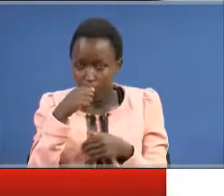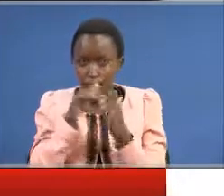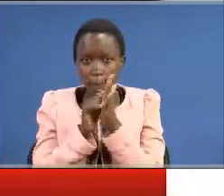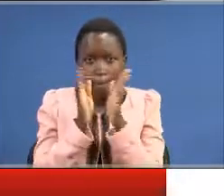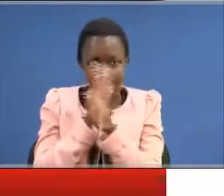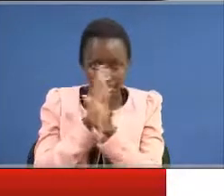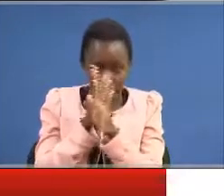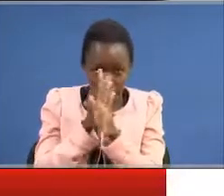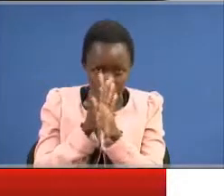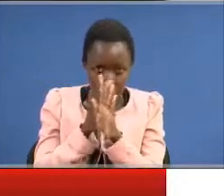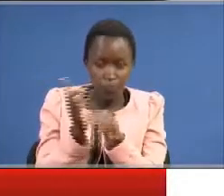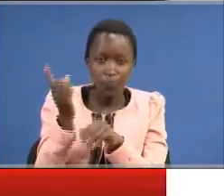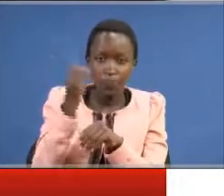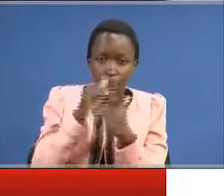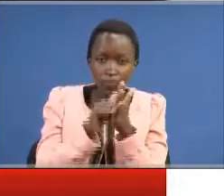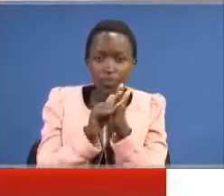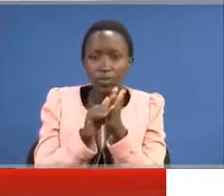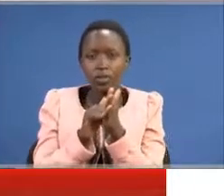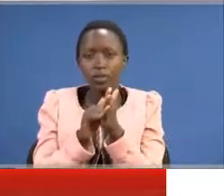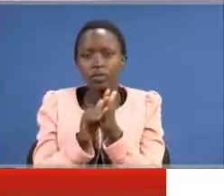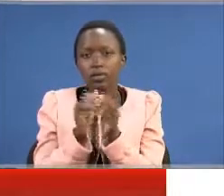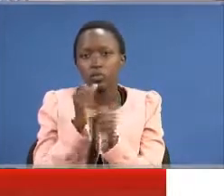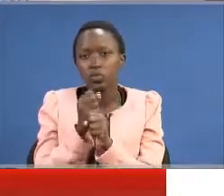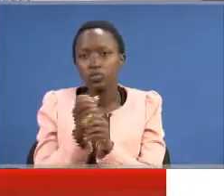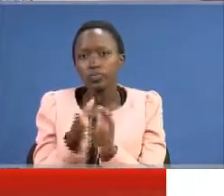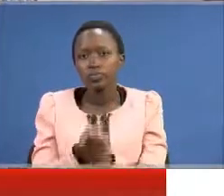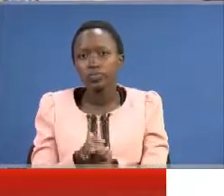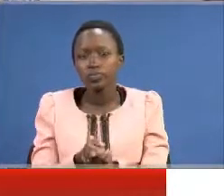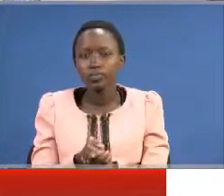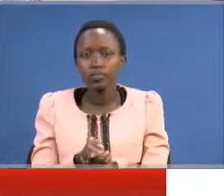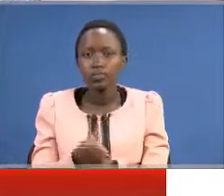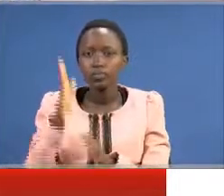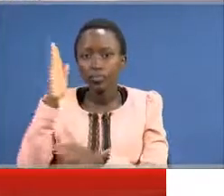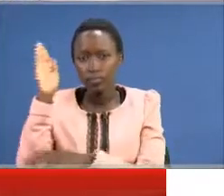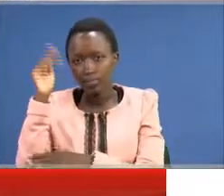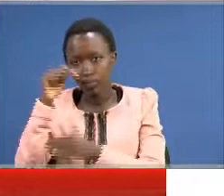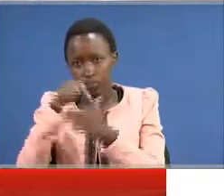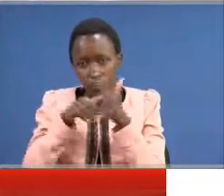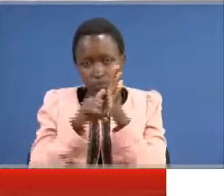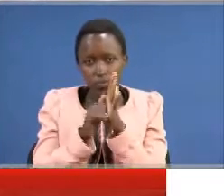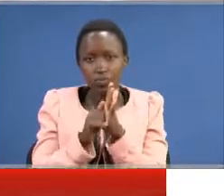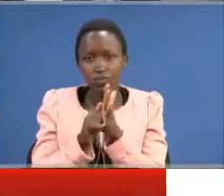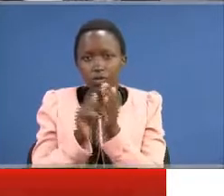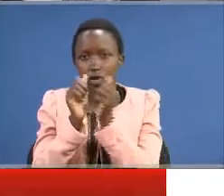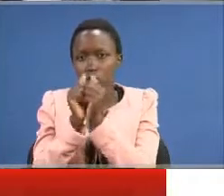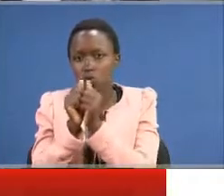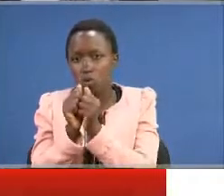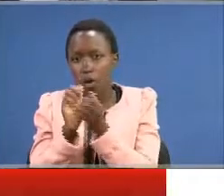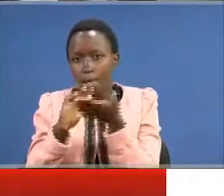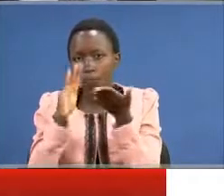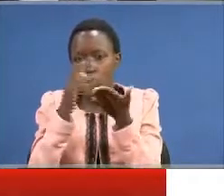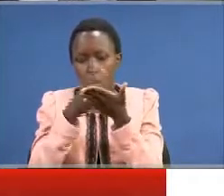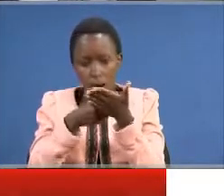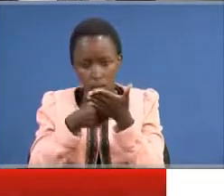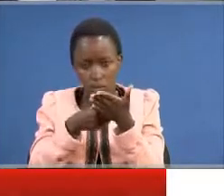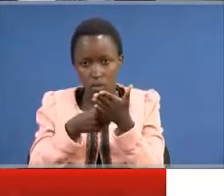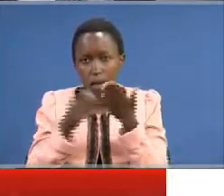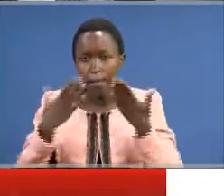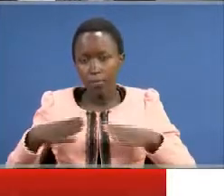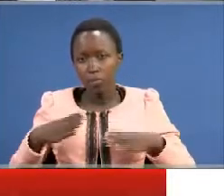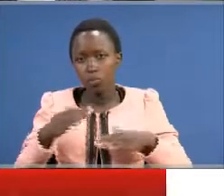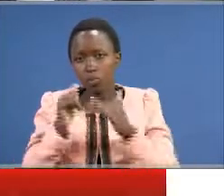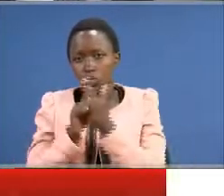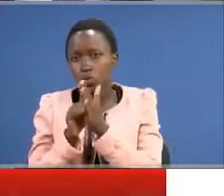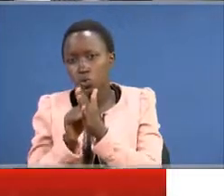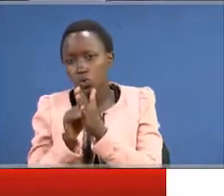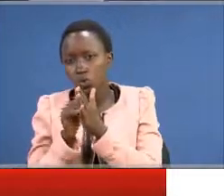tungeficha tumejitokeza na tumefanya. Kwa mjibu wa idara ya usalama wa ndani, tayari washukiwa zaidi ya 10 wanazuiliwa na polisi katika sehemu